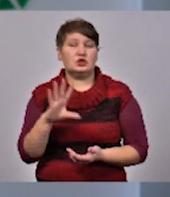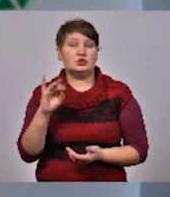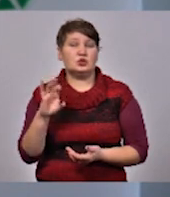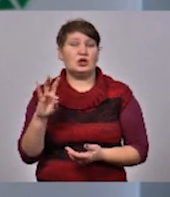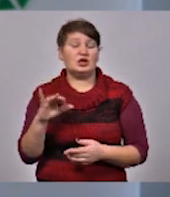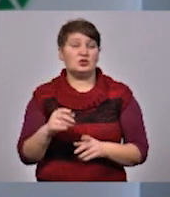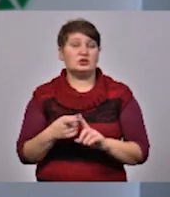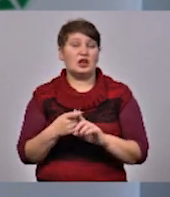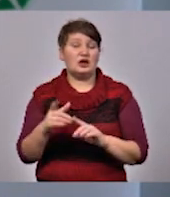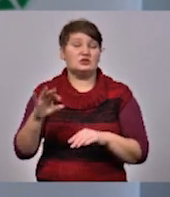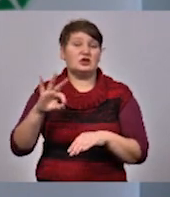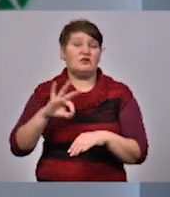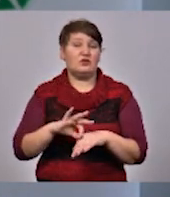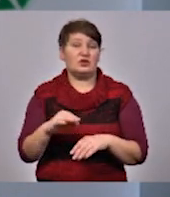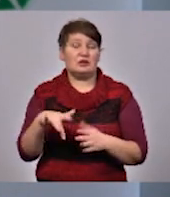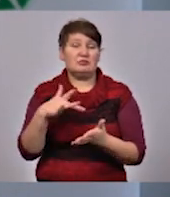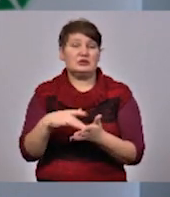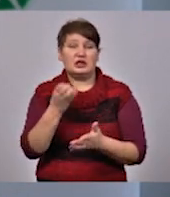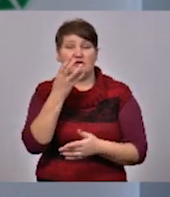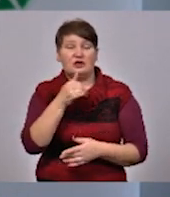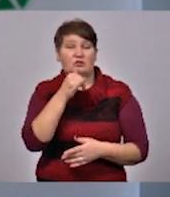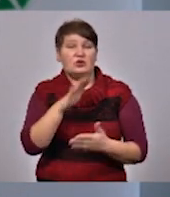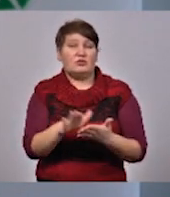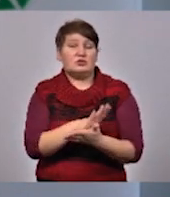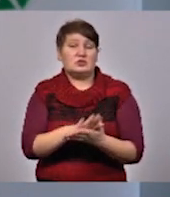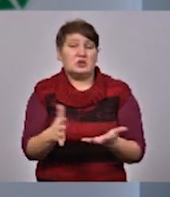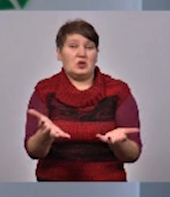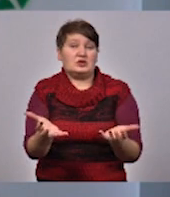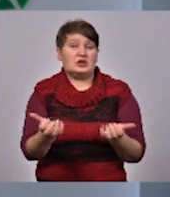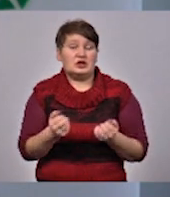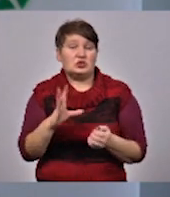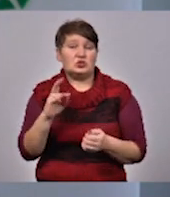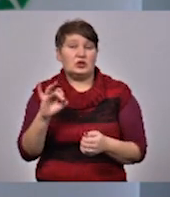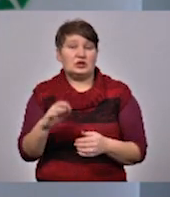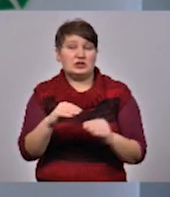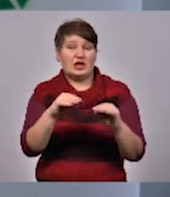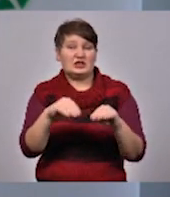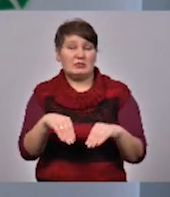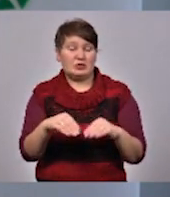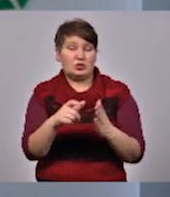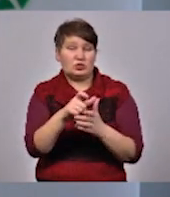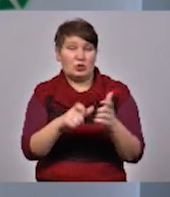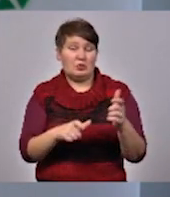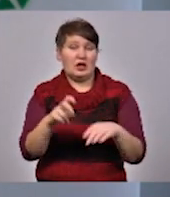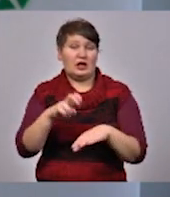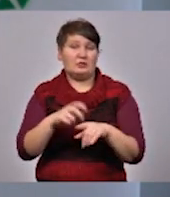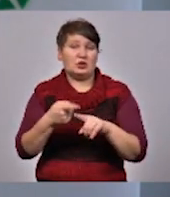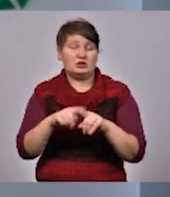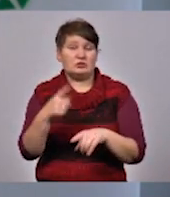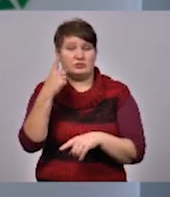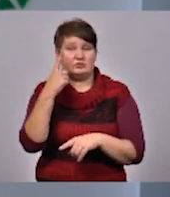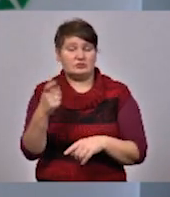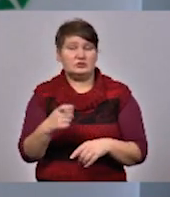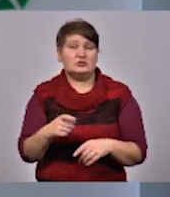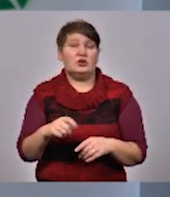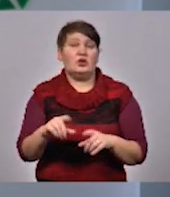Інсулінозалежні хворі міста Надвірної сьогодні не можуть безкоштовно отримати інсулін за рецептом лікаря. Про це повідомила директорка комунальної аптеки